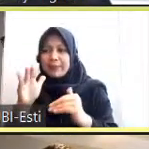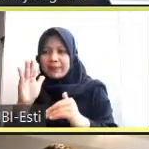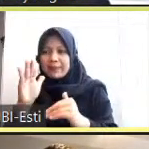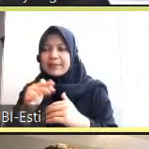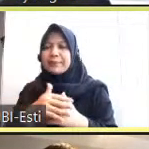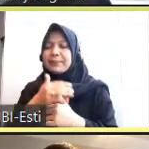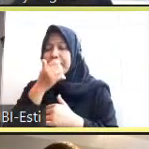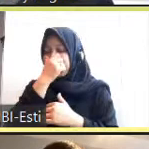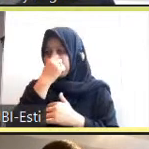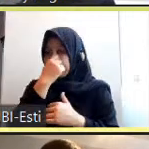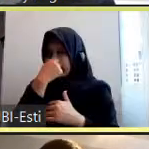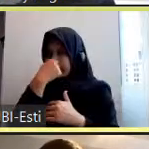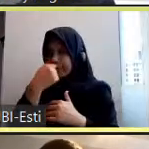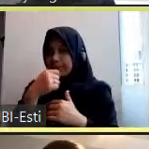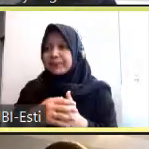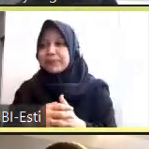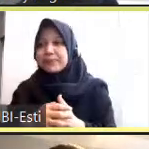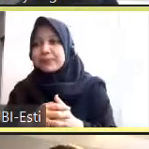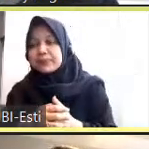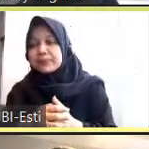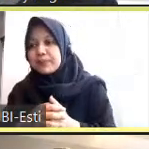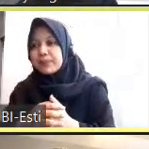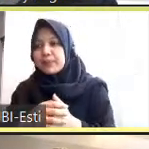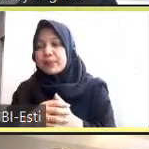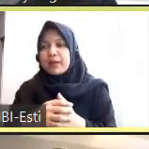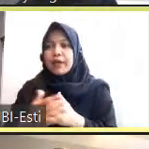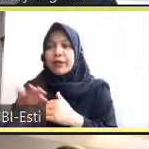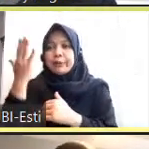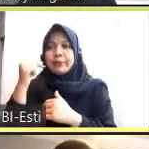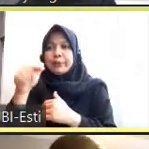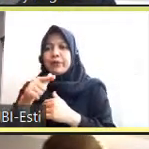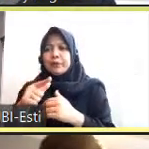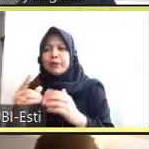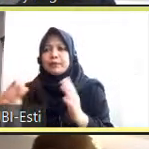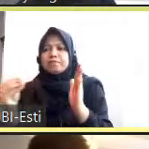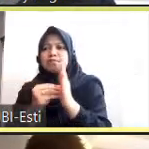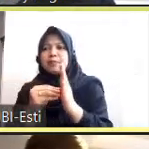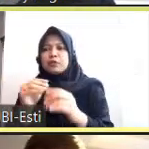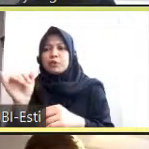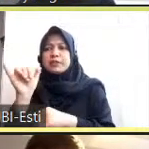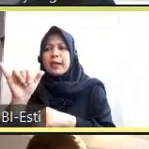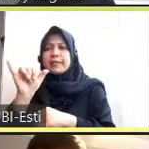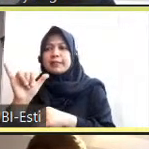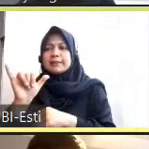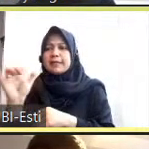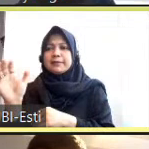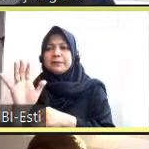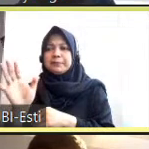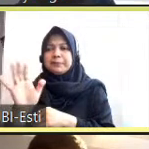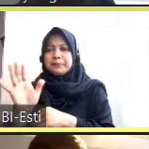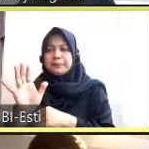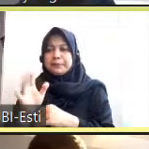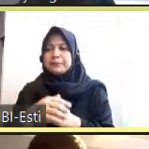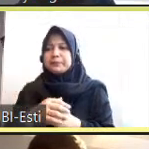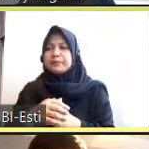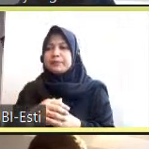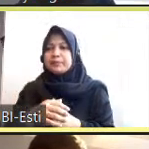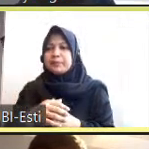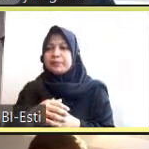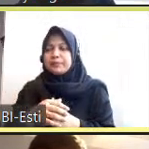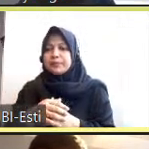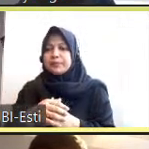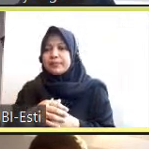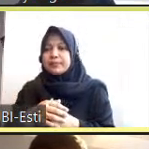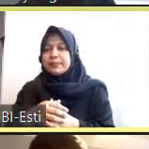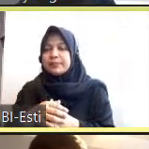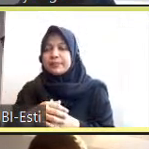dulu tidak masuk dalam lingkup yayasan dan perkumpulan sebelum undang-undang ormas tahun 2013.